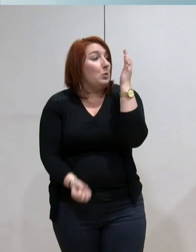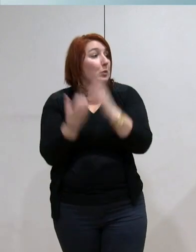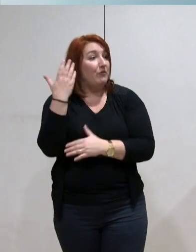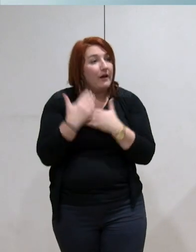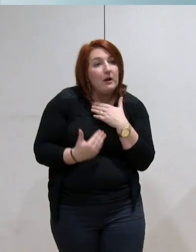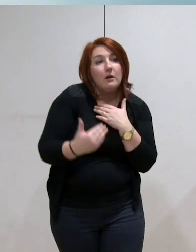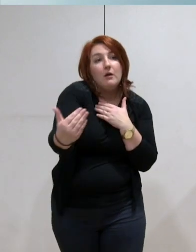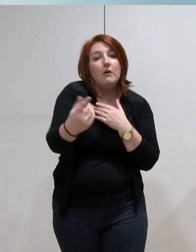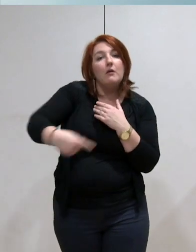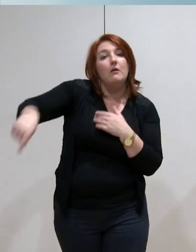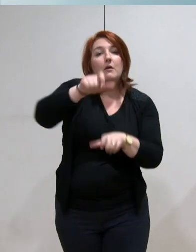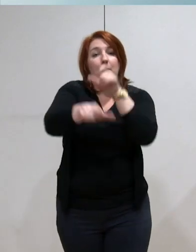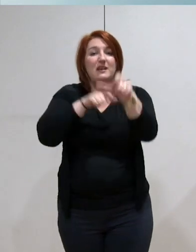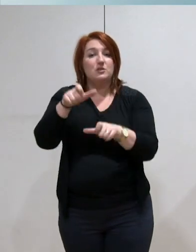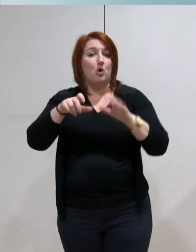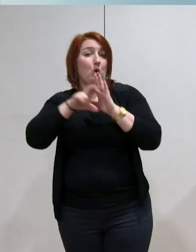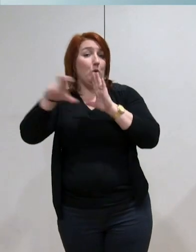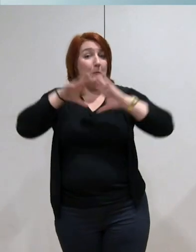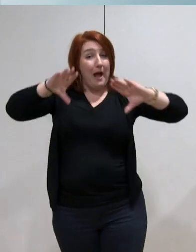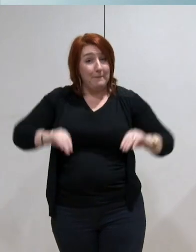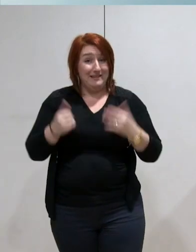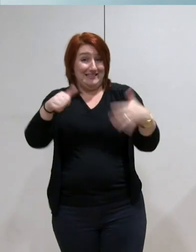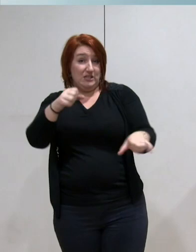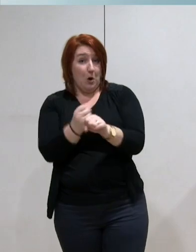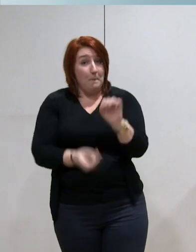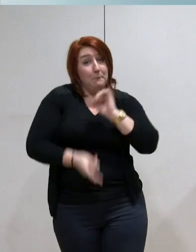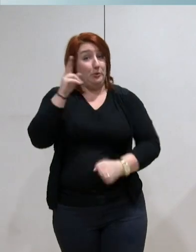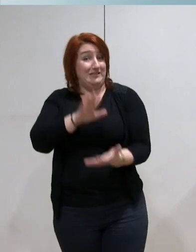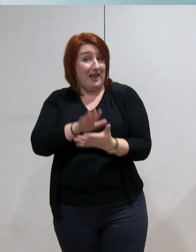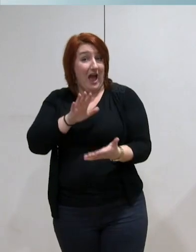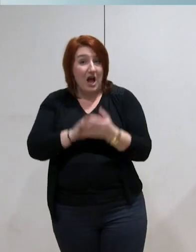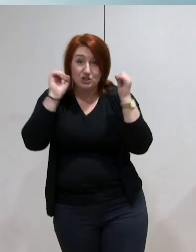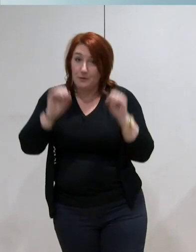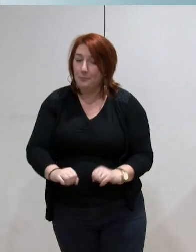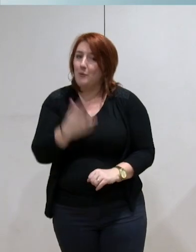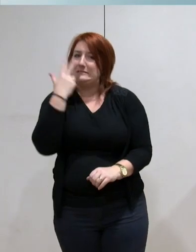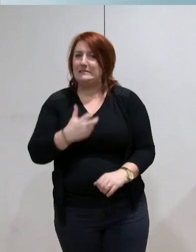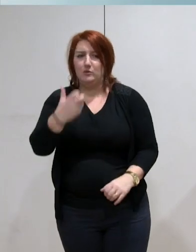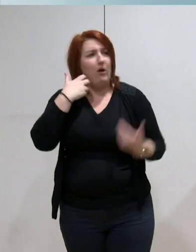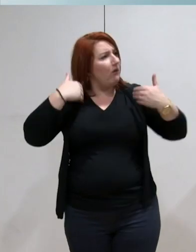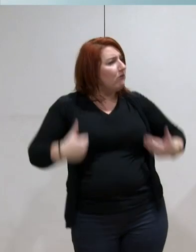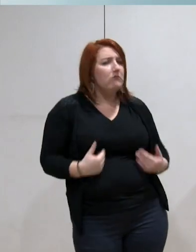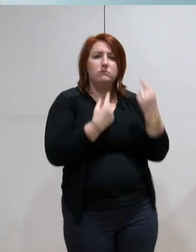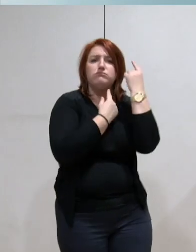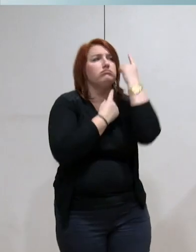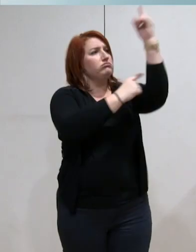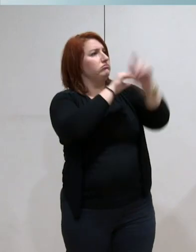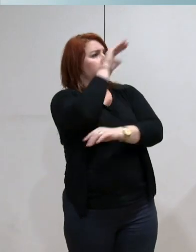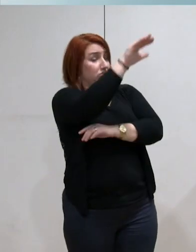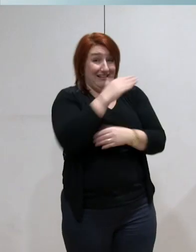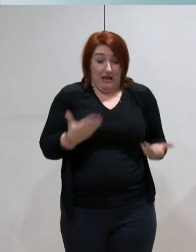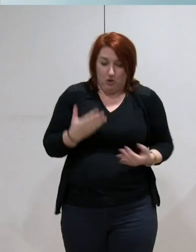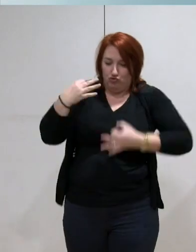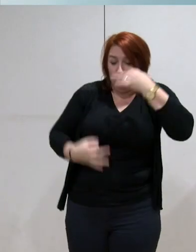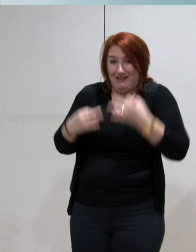permettra au grenoblois de plus de 16 ans d'un droit d'interpellation citoyenne donc elle est actuellement à l'étude technique et surtout à l'étude